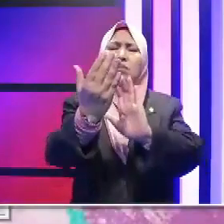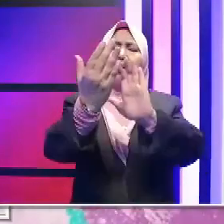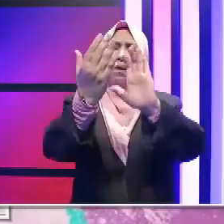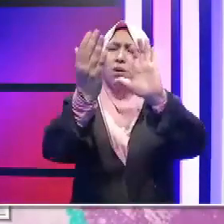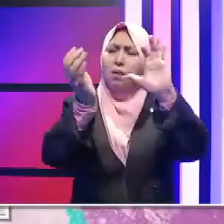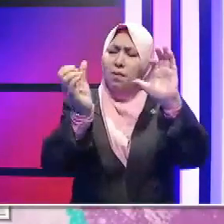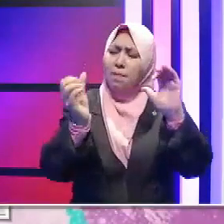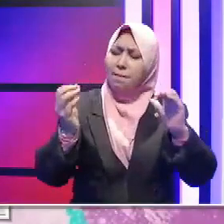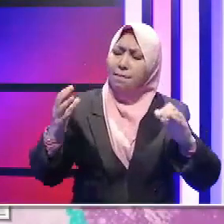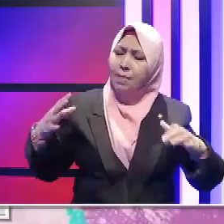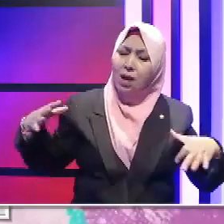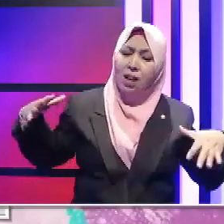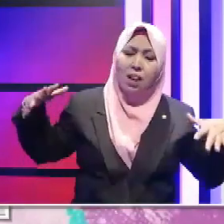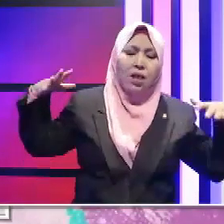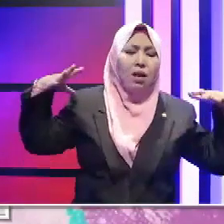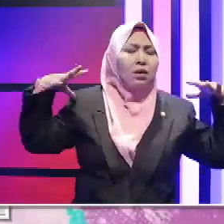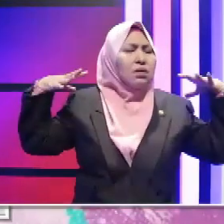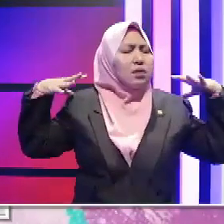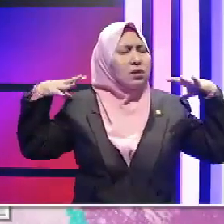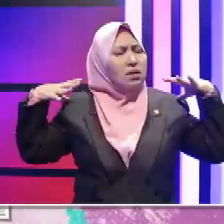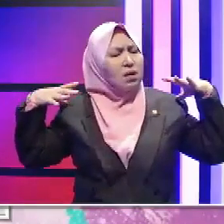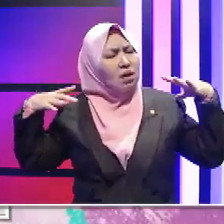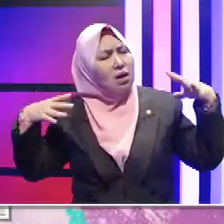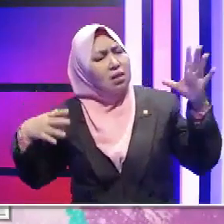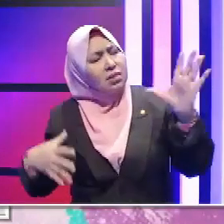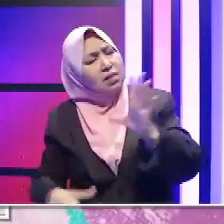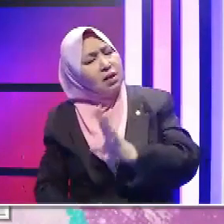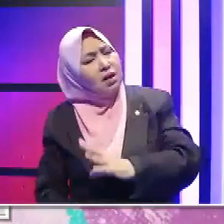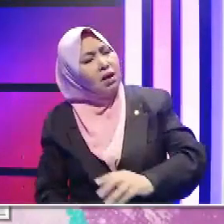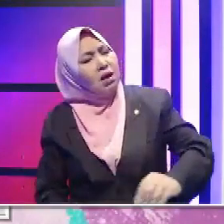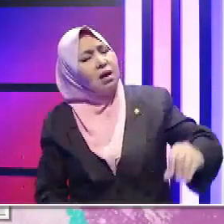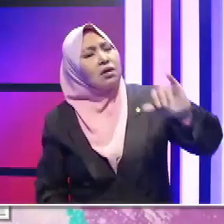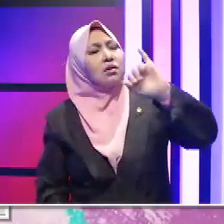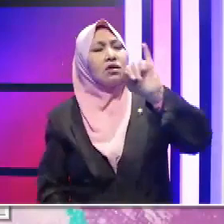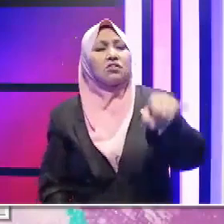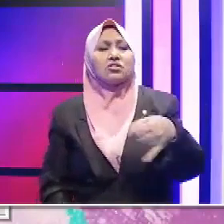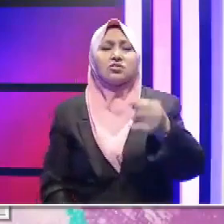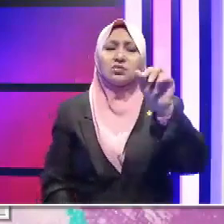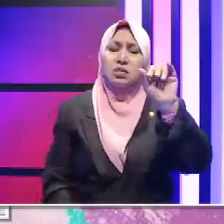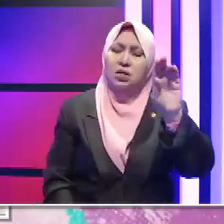malam ikan tuh Wow